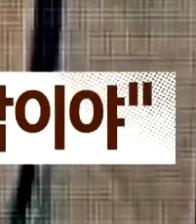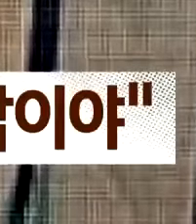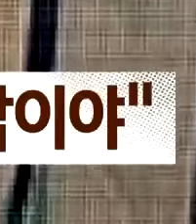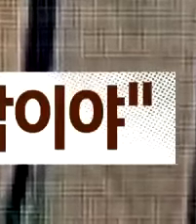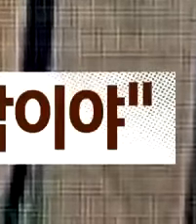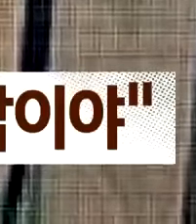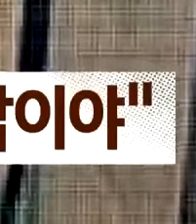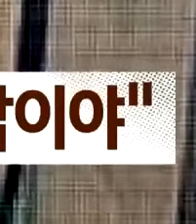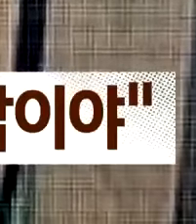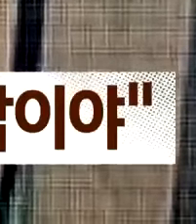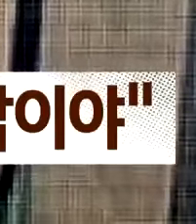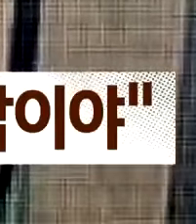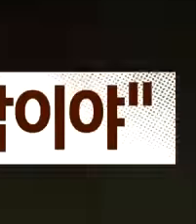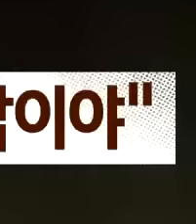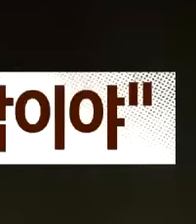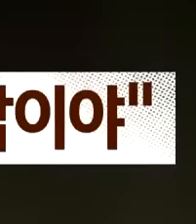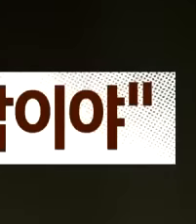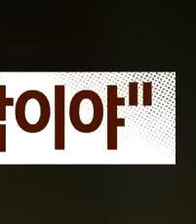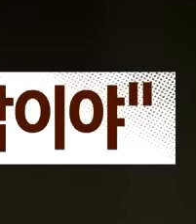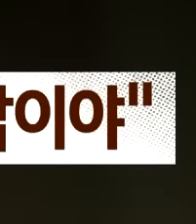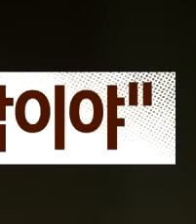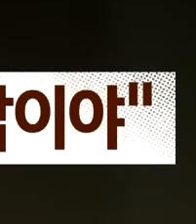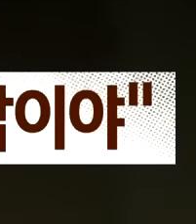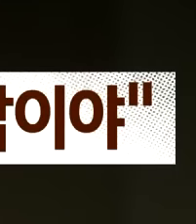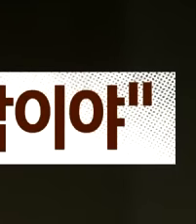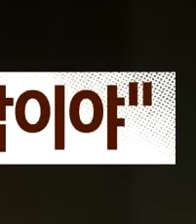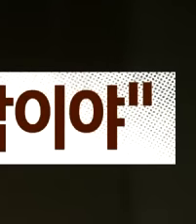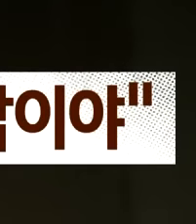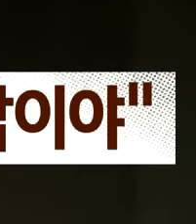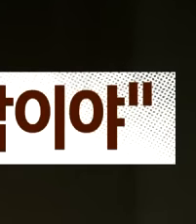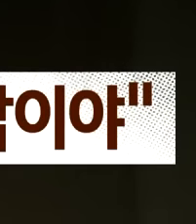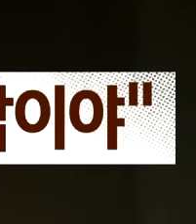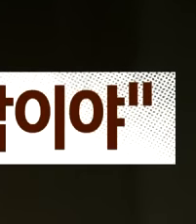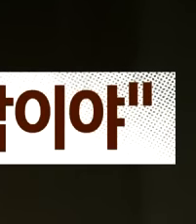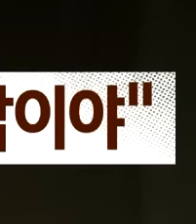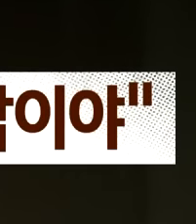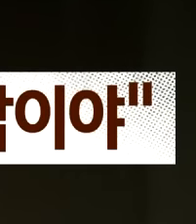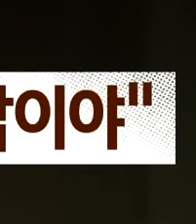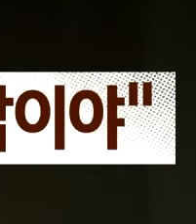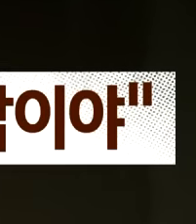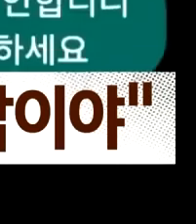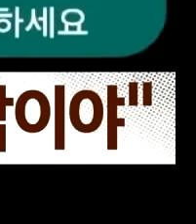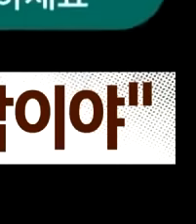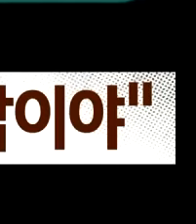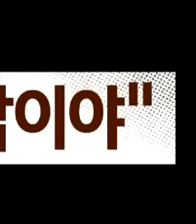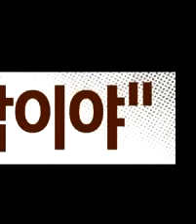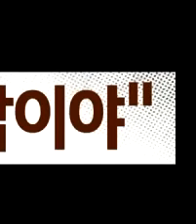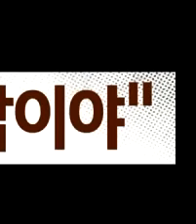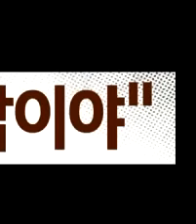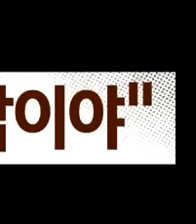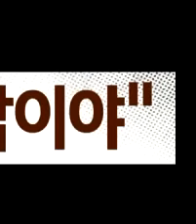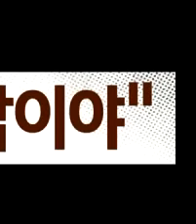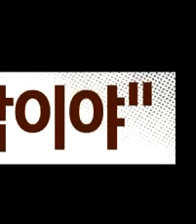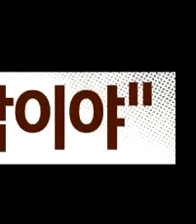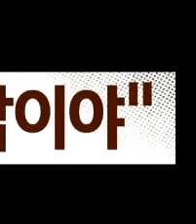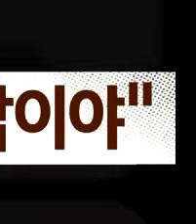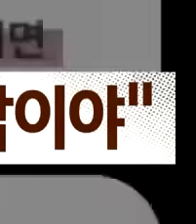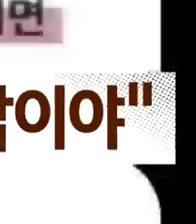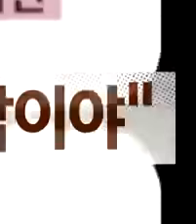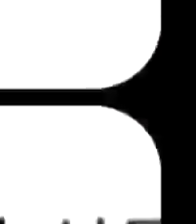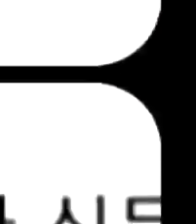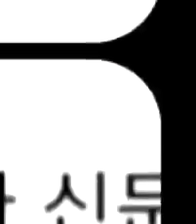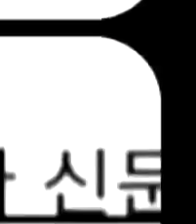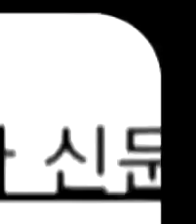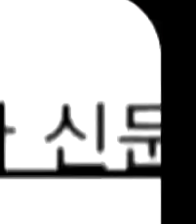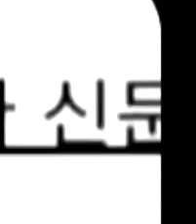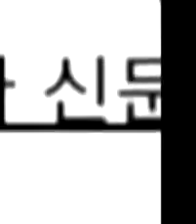제보가 들어왔습니다 cct 등 증거가 있음에도 범행을 부인해 결국 신고까지 했는데 오히려 협박죄 성립요건